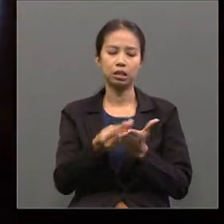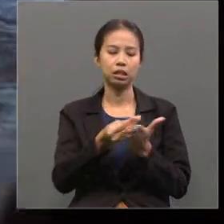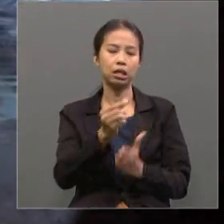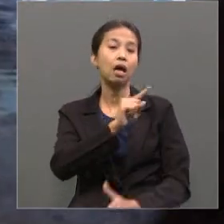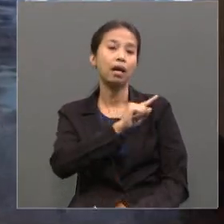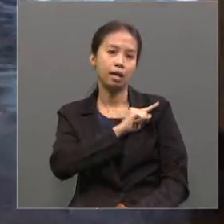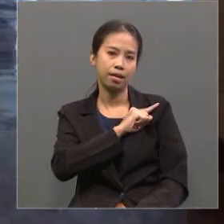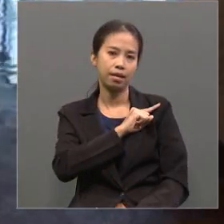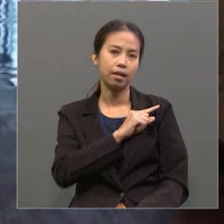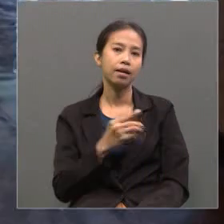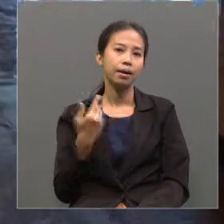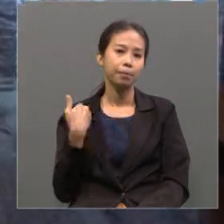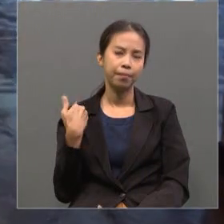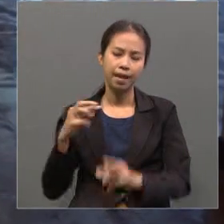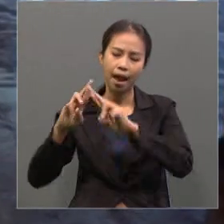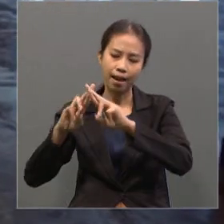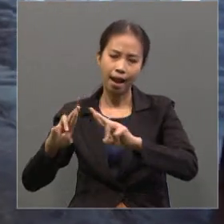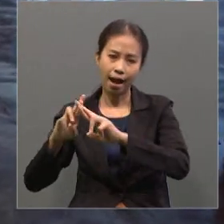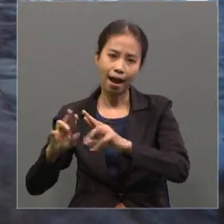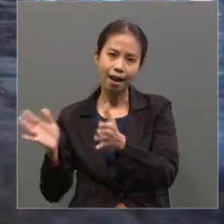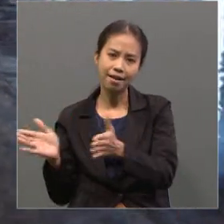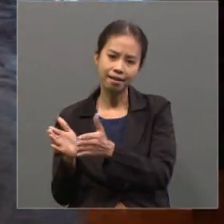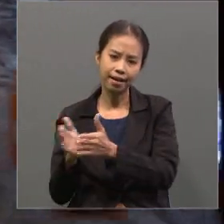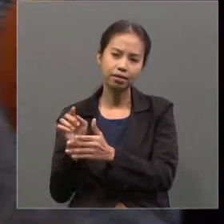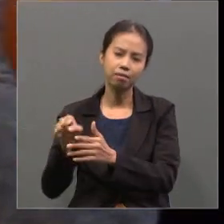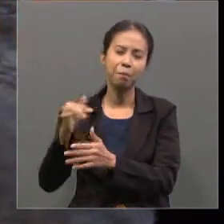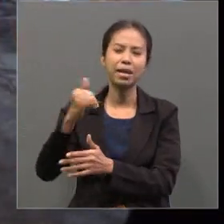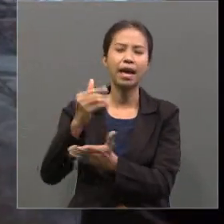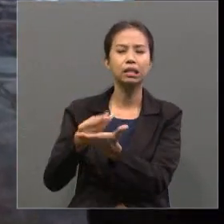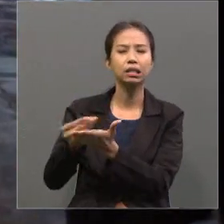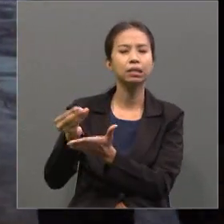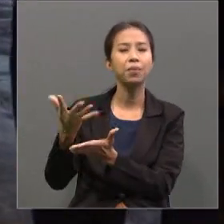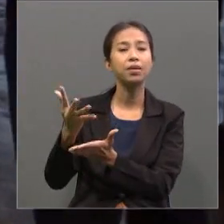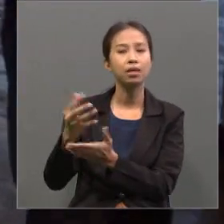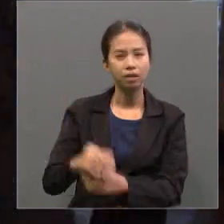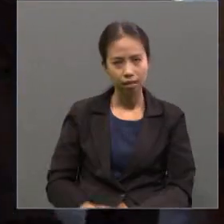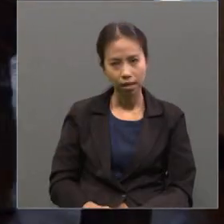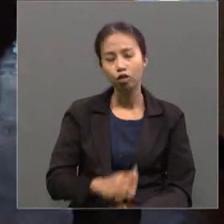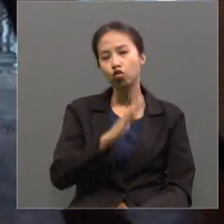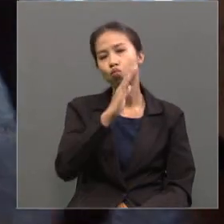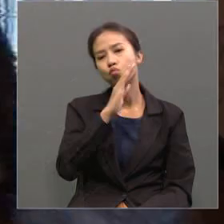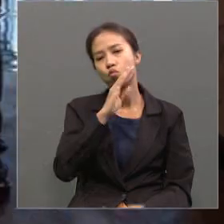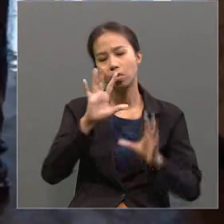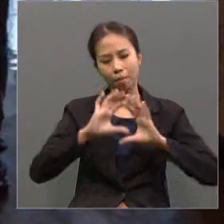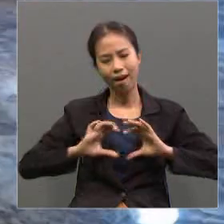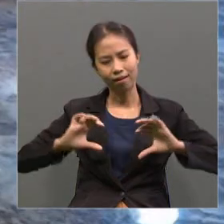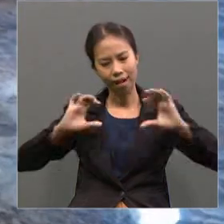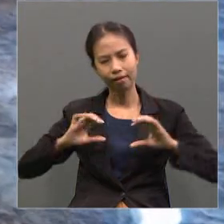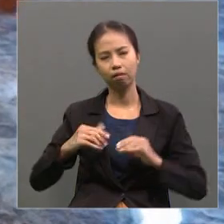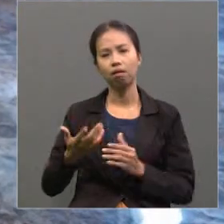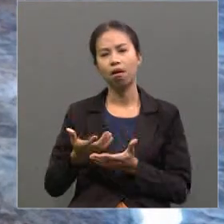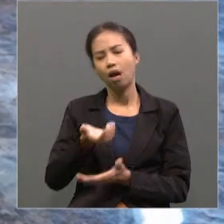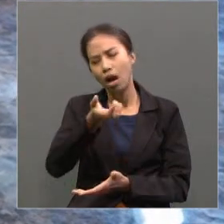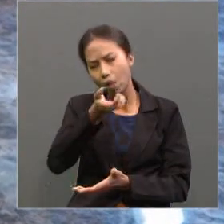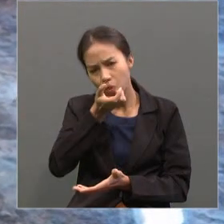องแต่ว่าบางร้านที่เป็นเครือข่ายเล็กกว่าเขาก็อาจจะไม่ได้ซื้อใช่ไหมก็บอกว่าจริงๆถ้าภาครัฐช่วยให้มีเครื่อง สนับสนุ